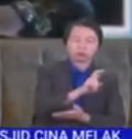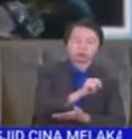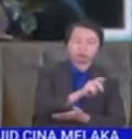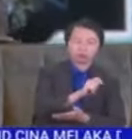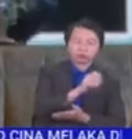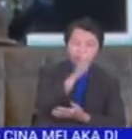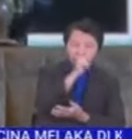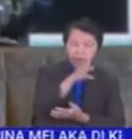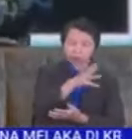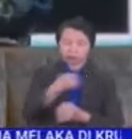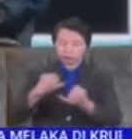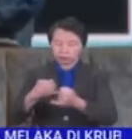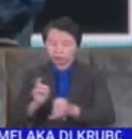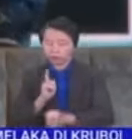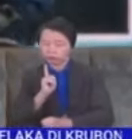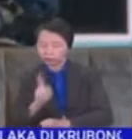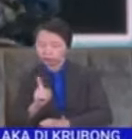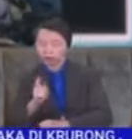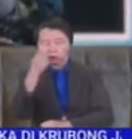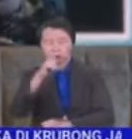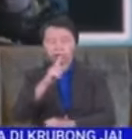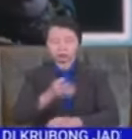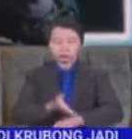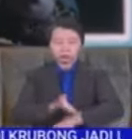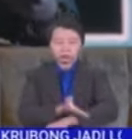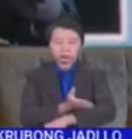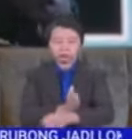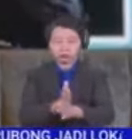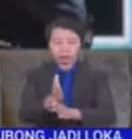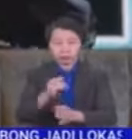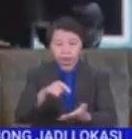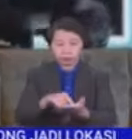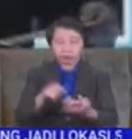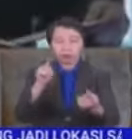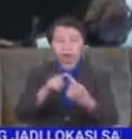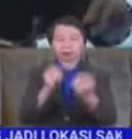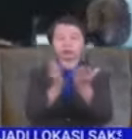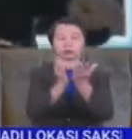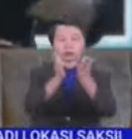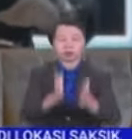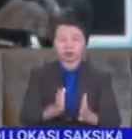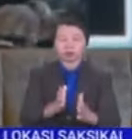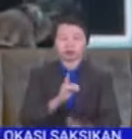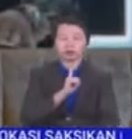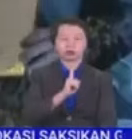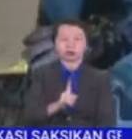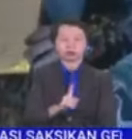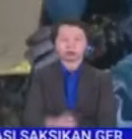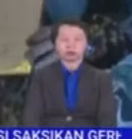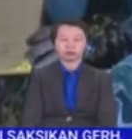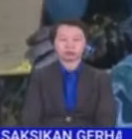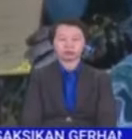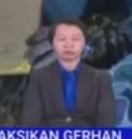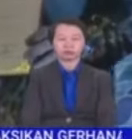dengan Jabatan Agama Islam Melaka MAIM bagi memperkasa bidang ini kepada pelajar tahfiz.